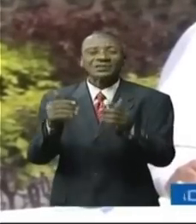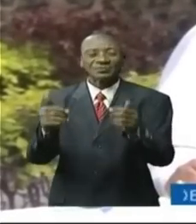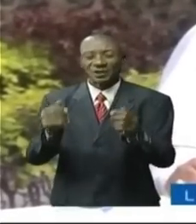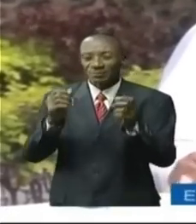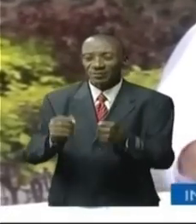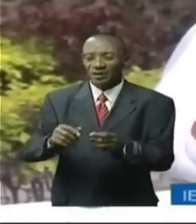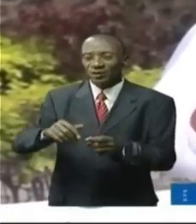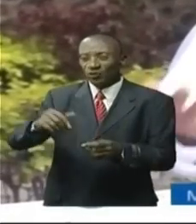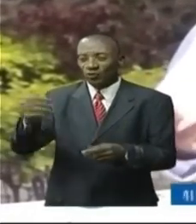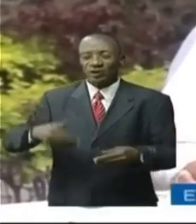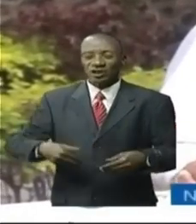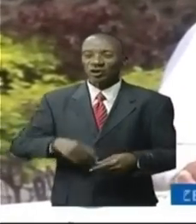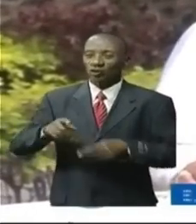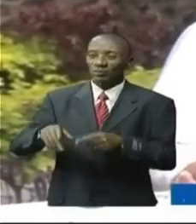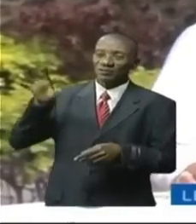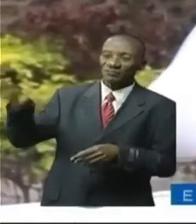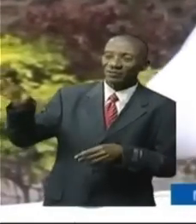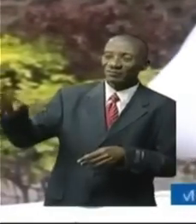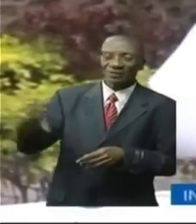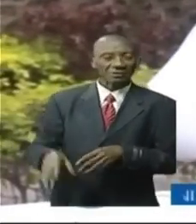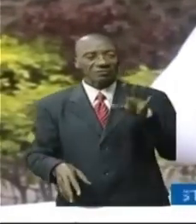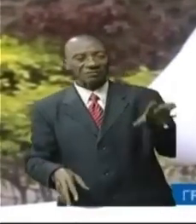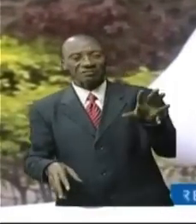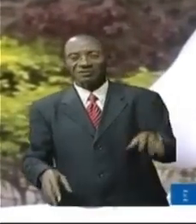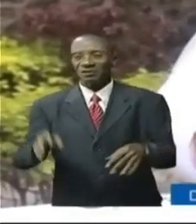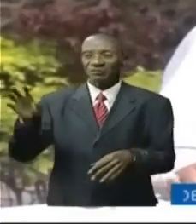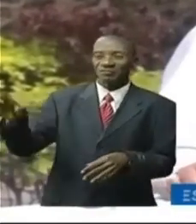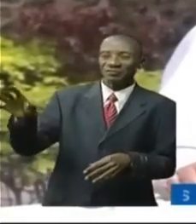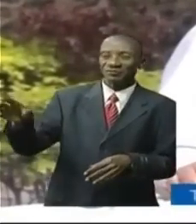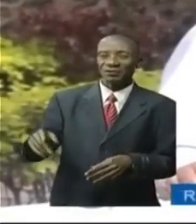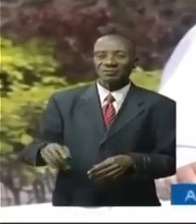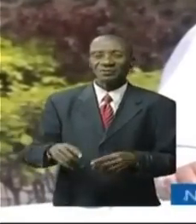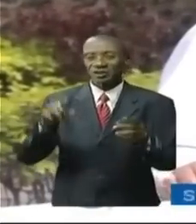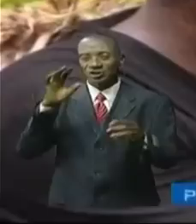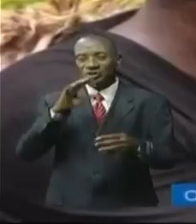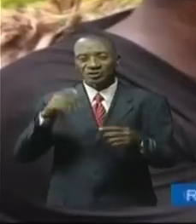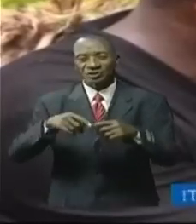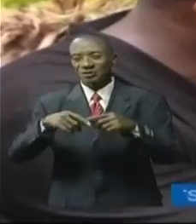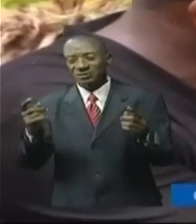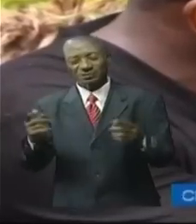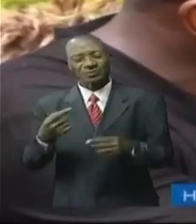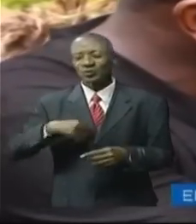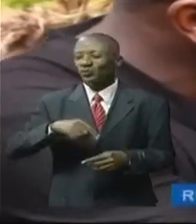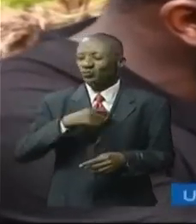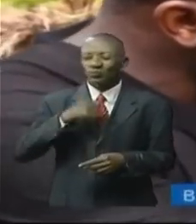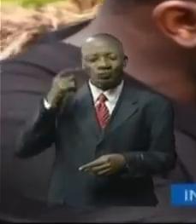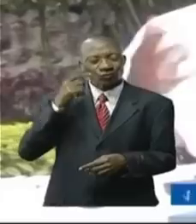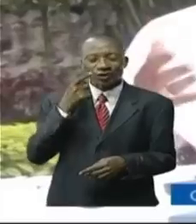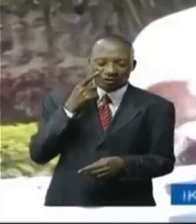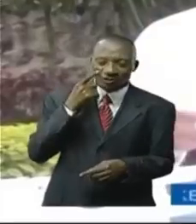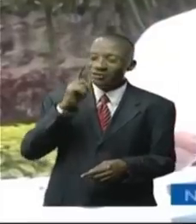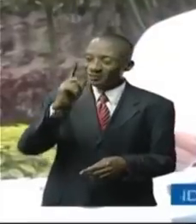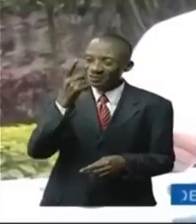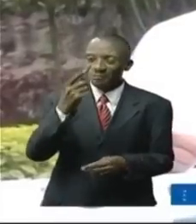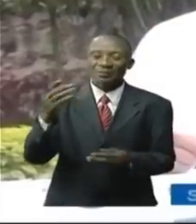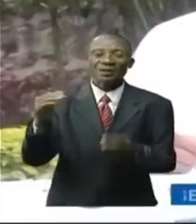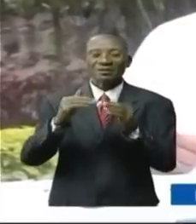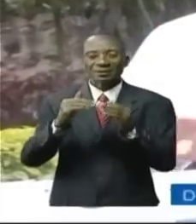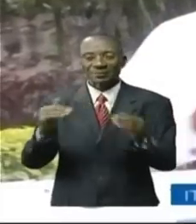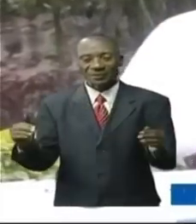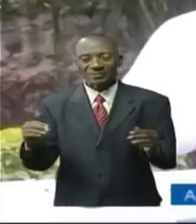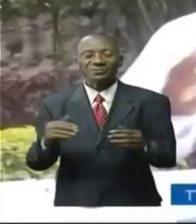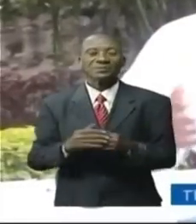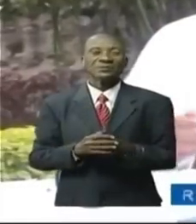moi, je pense que ce n'est pas cela qui va nous aider à revenir sur le chemin de la paix. À noter qu'il a saisi l'opportunité pour inviter tout le monde